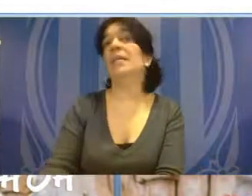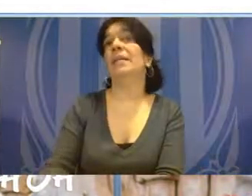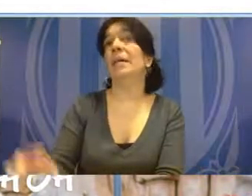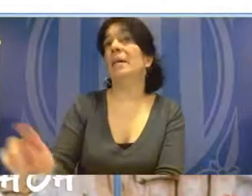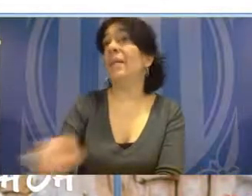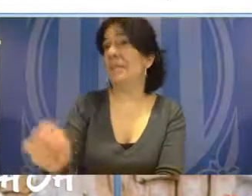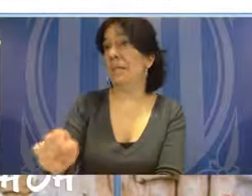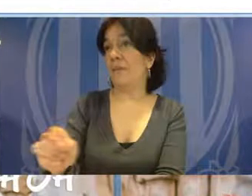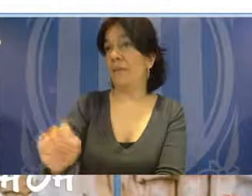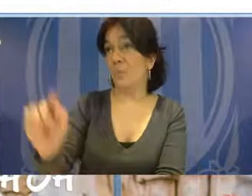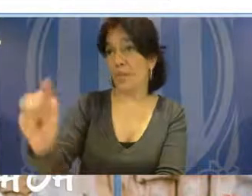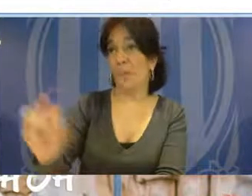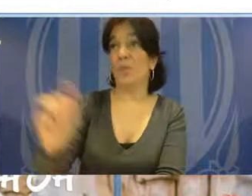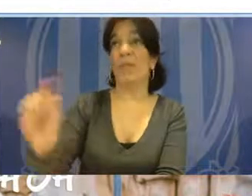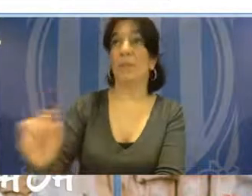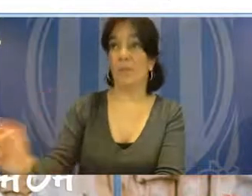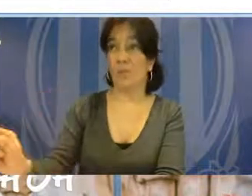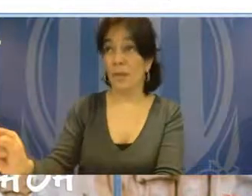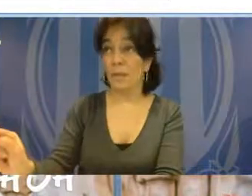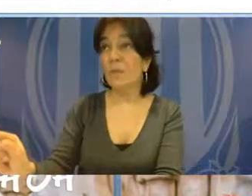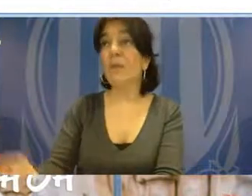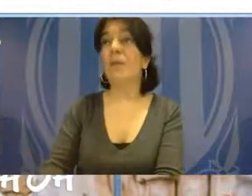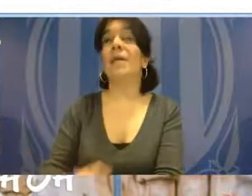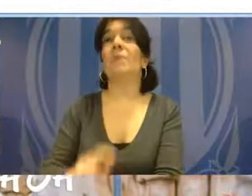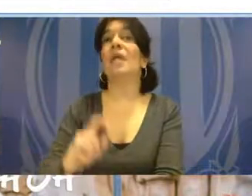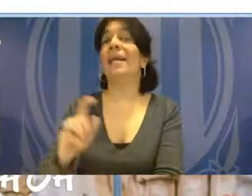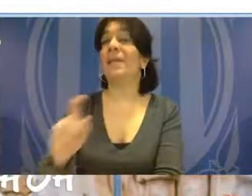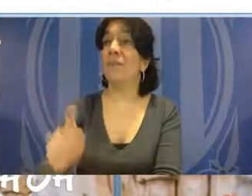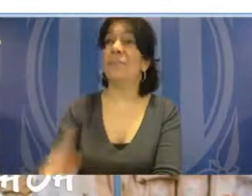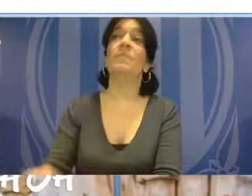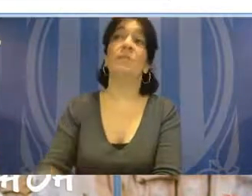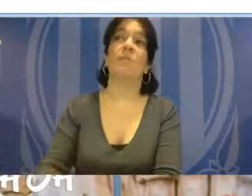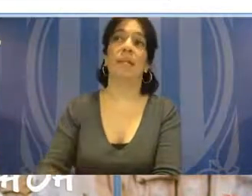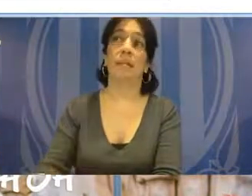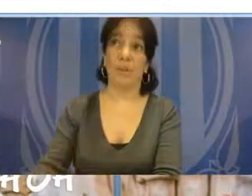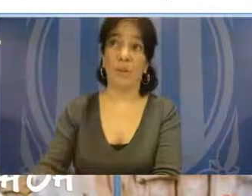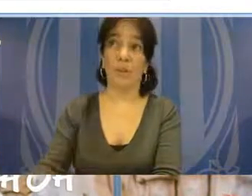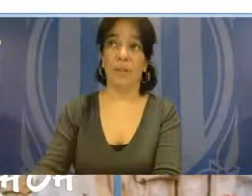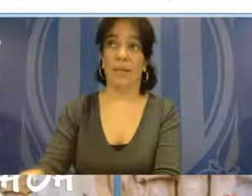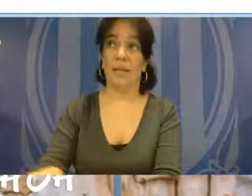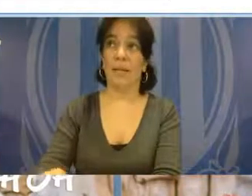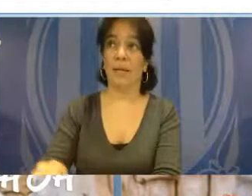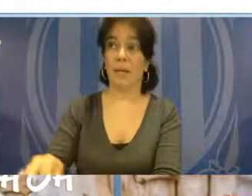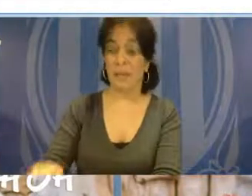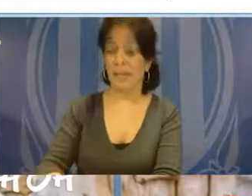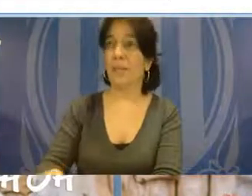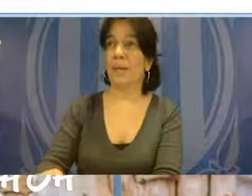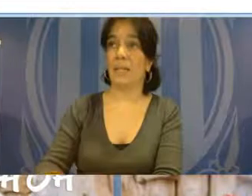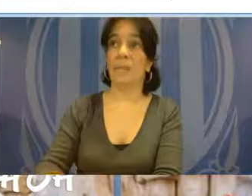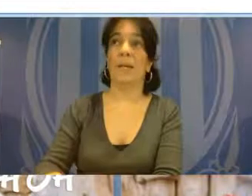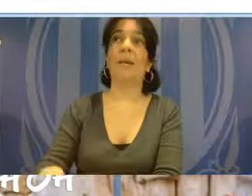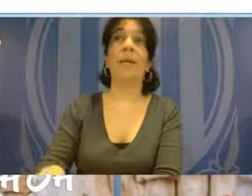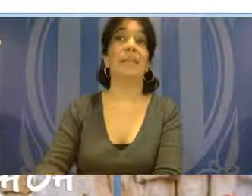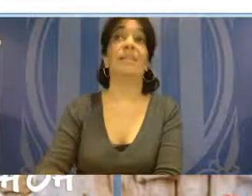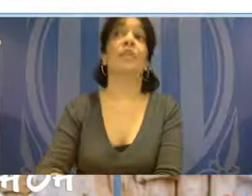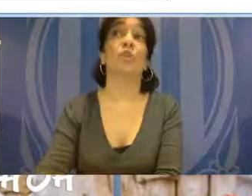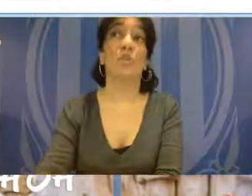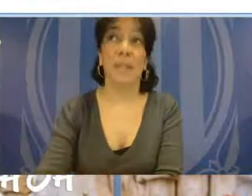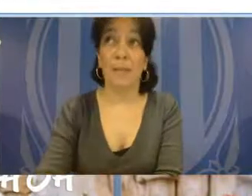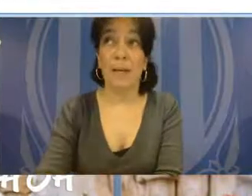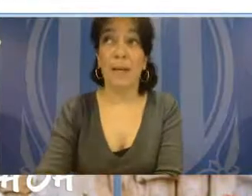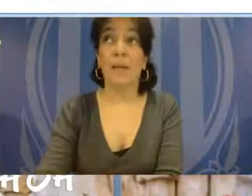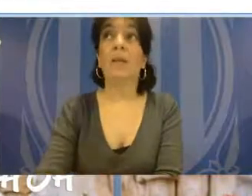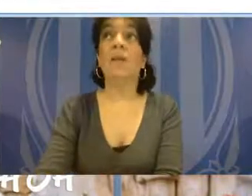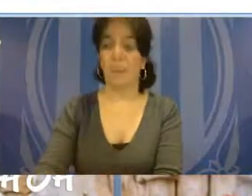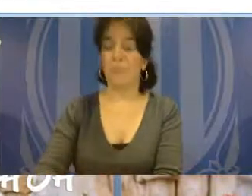si té pàgina a Facebook, llavors la mencionem, i llavors el que fem és mencionar el territori. Si aquella imatge, per exemple, és de Tossa